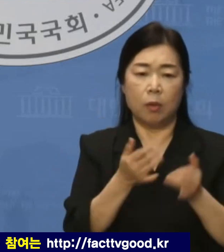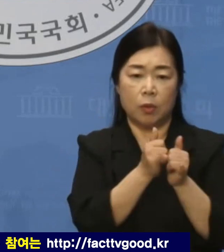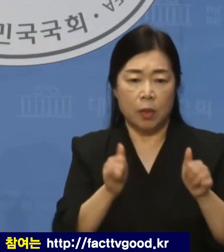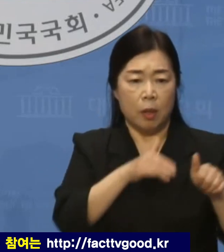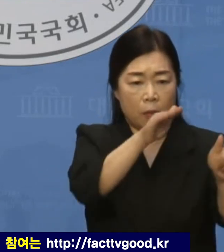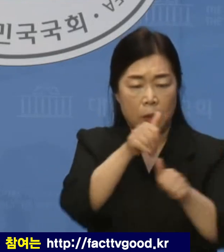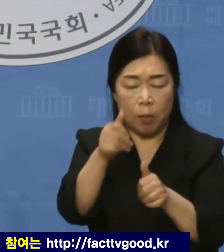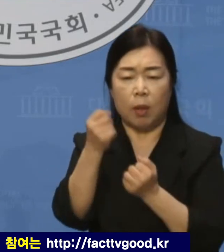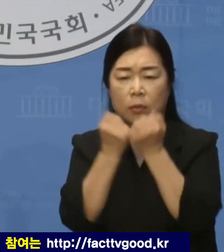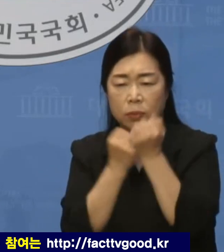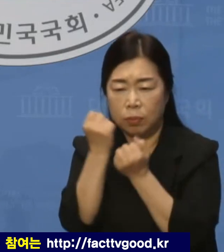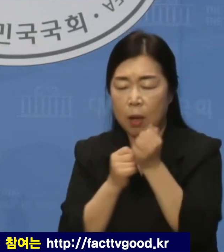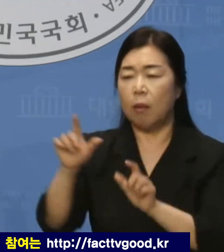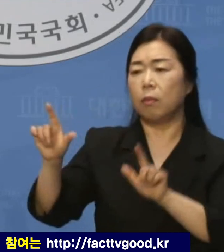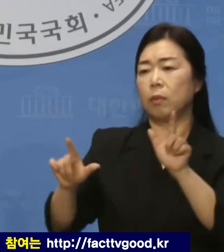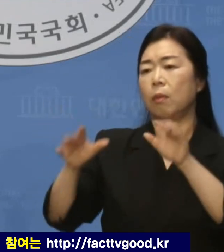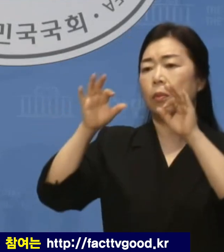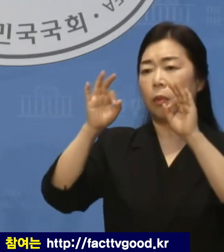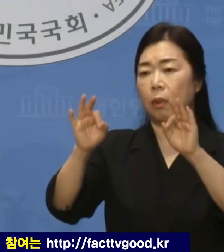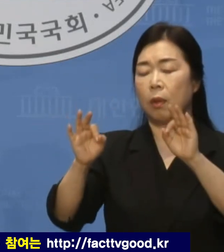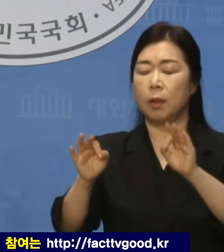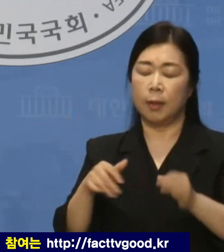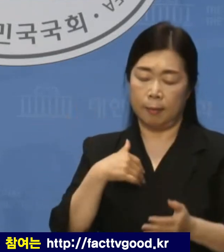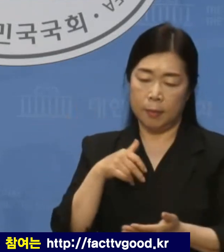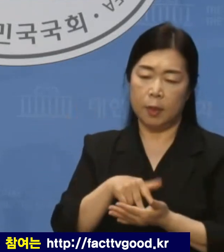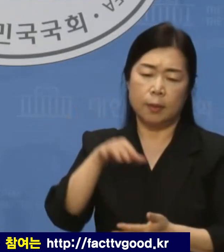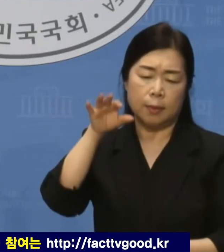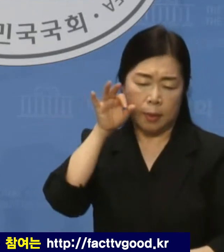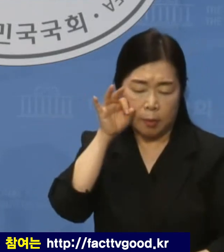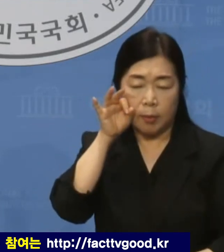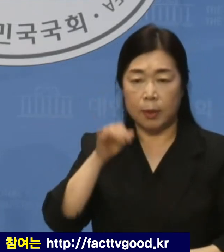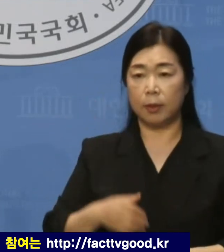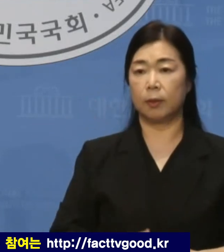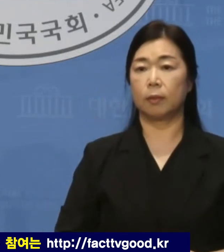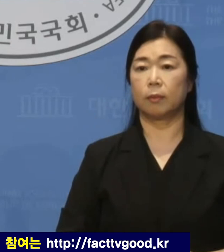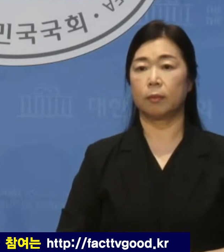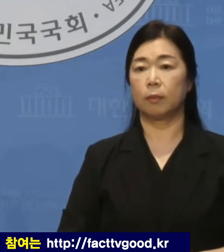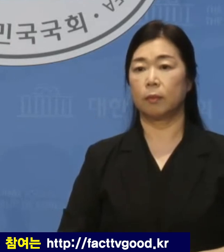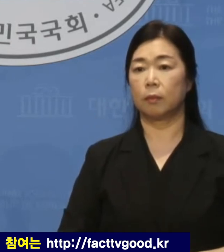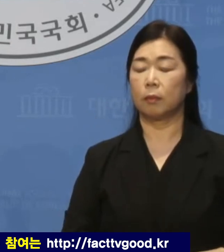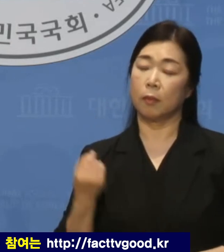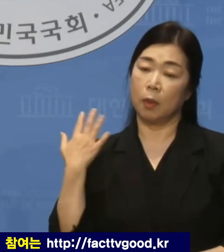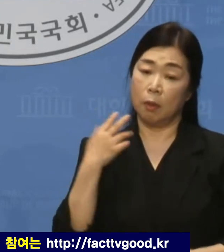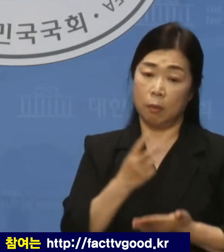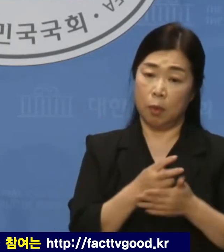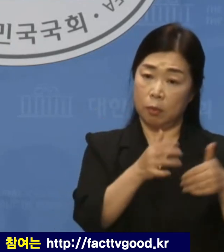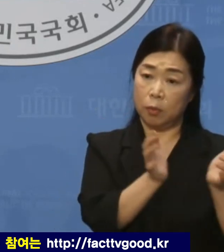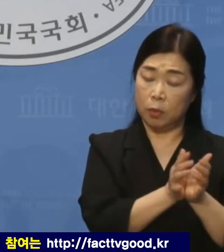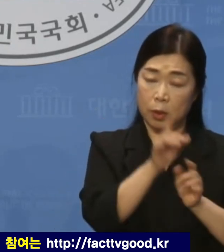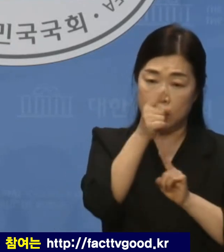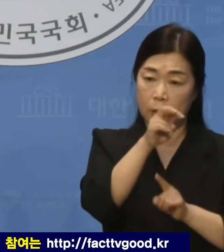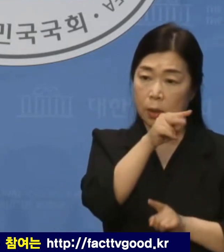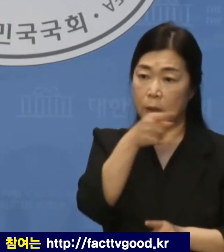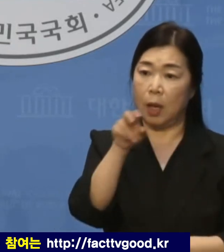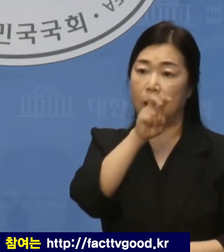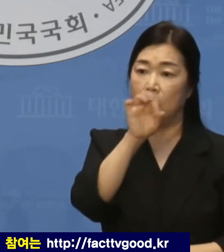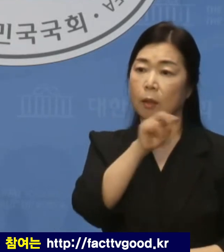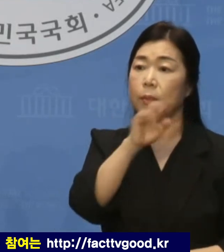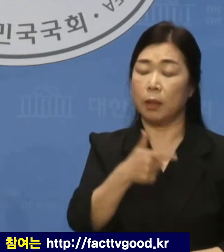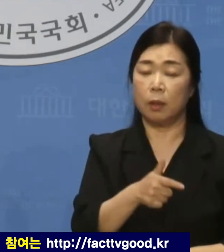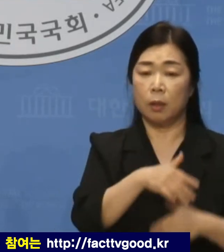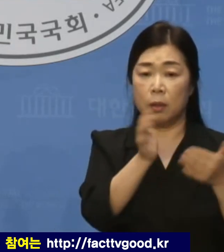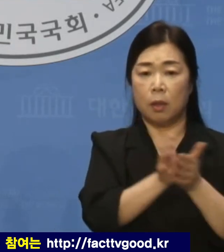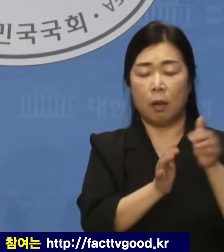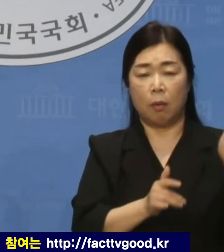온몸으로 설득하고 있는 풍경 앞에 저는 부끄러움을 느낍니다. 얼마 전 사법부의 이상민 장관 탄핵 판결